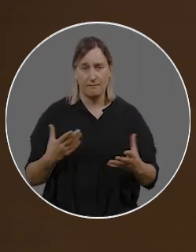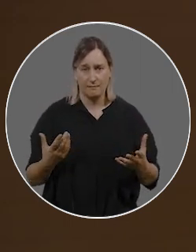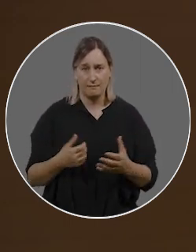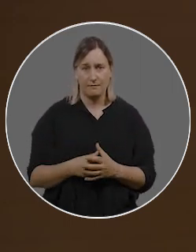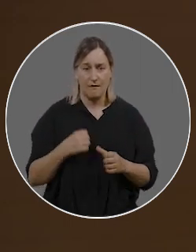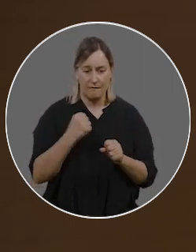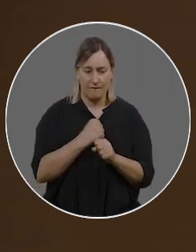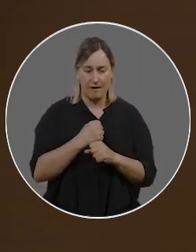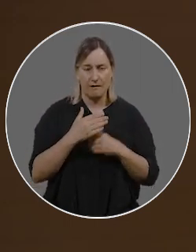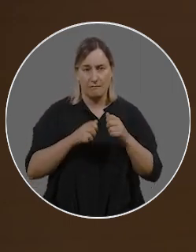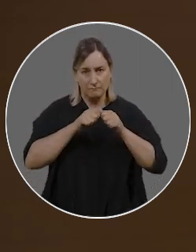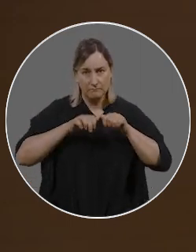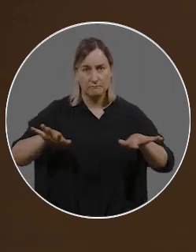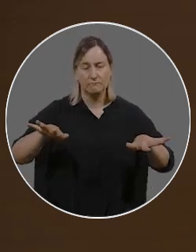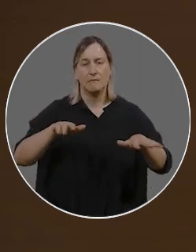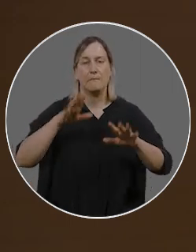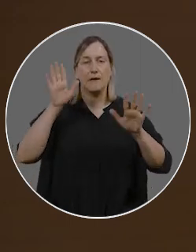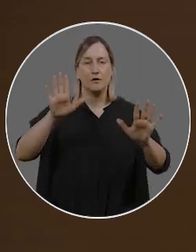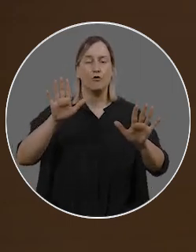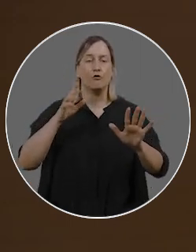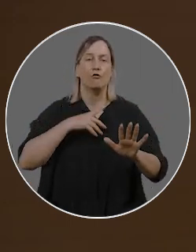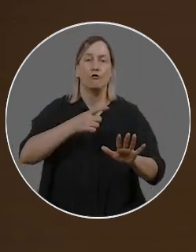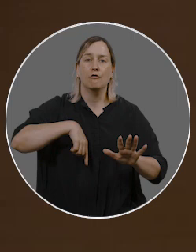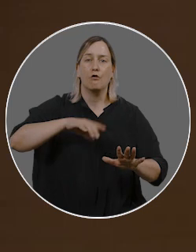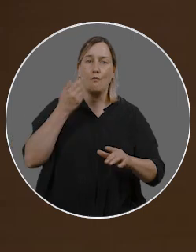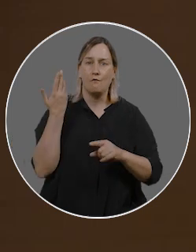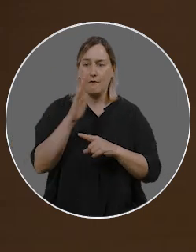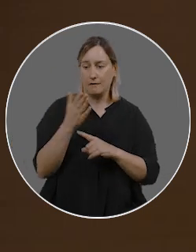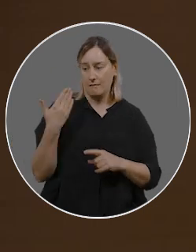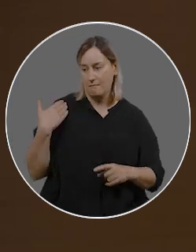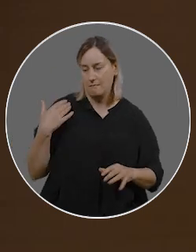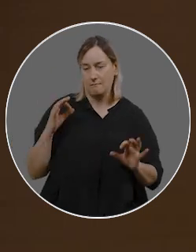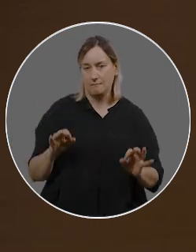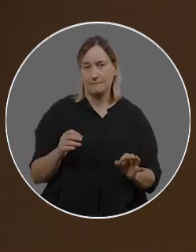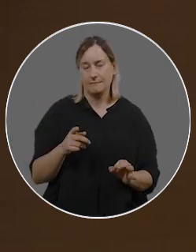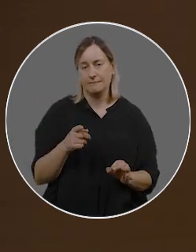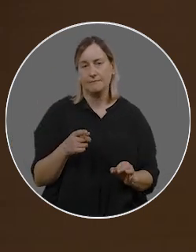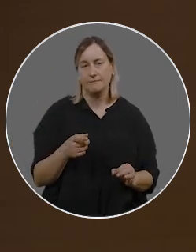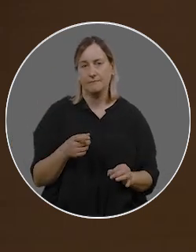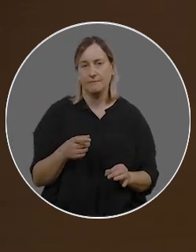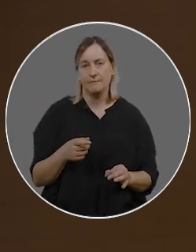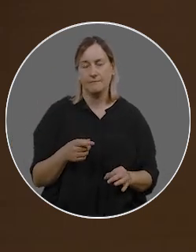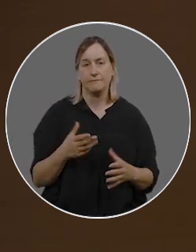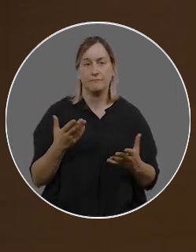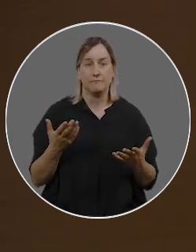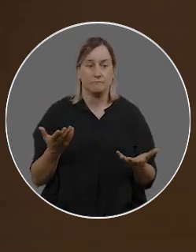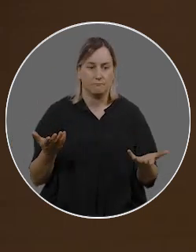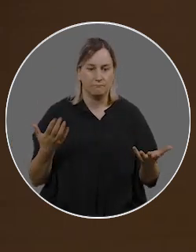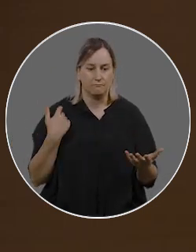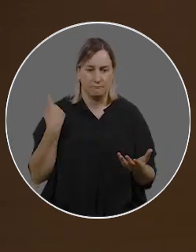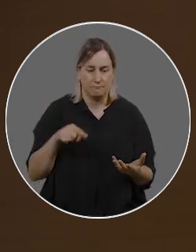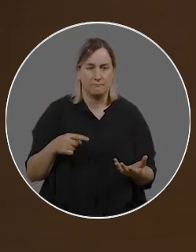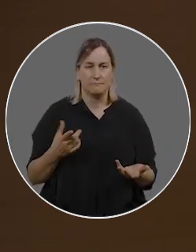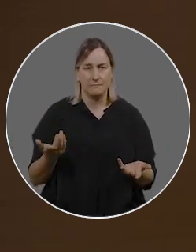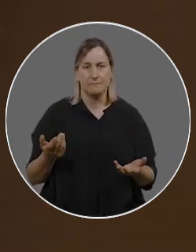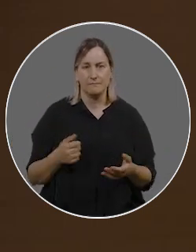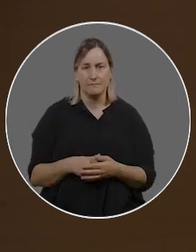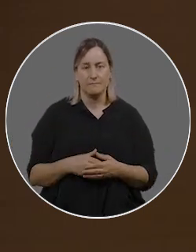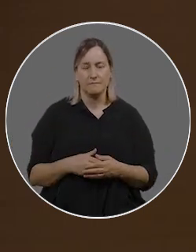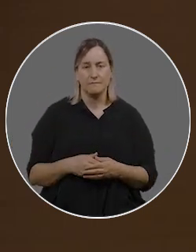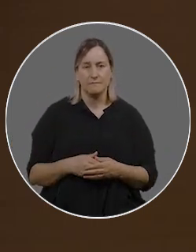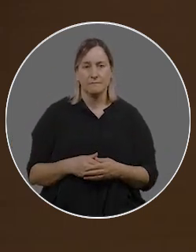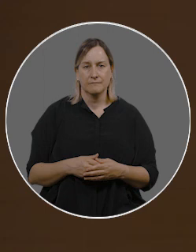nostra d'anar-la difonent, però l'oferta és recent en aquest cas, no? Concretament d'això, però hi és. I pel que